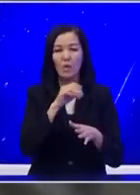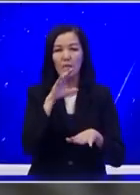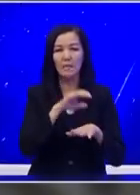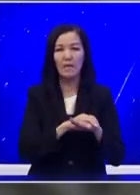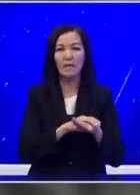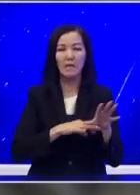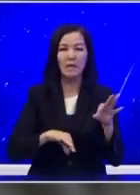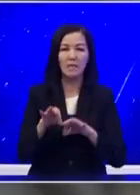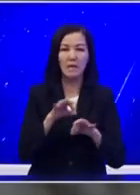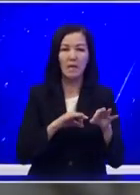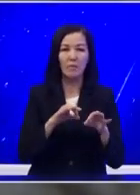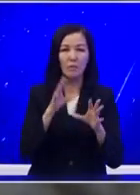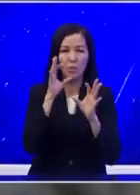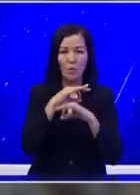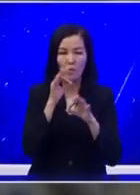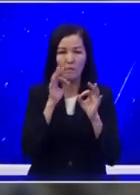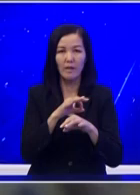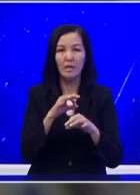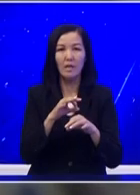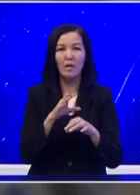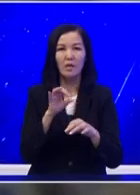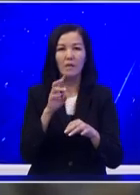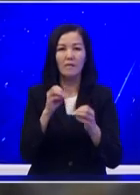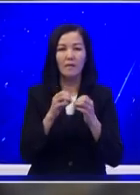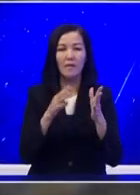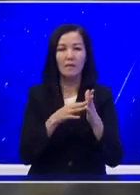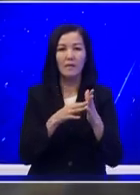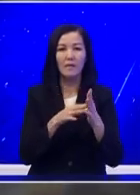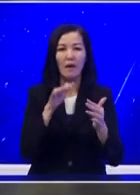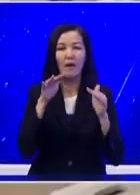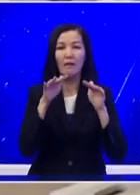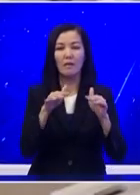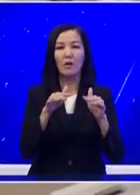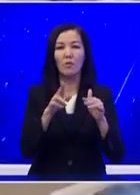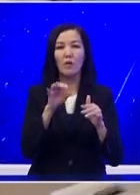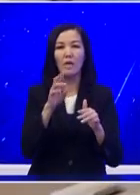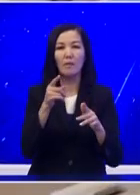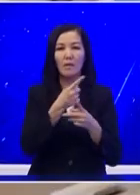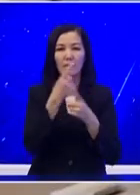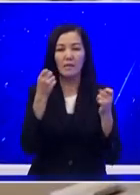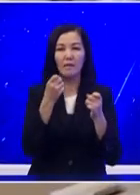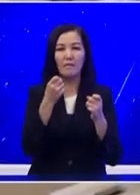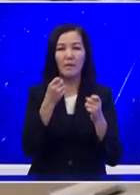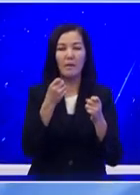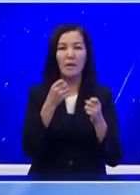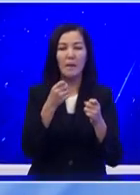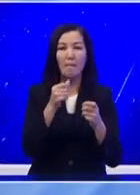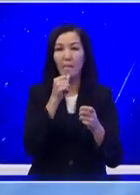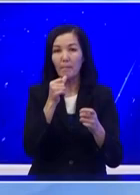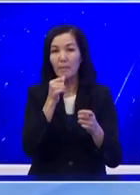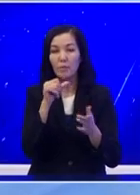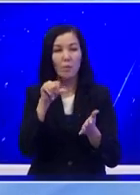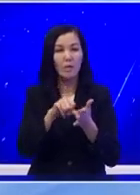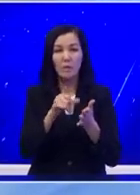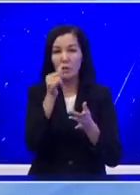разработке вакцины от COVID-19, используя хакерскую атаку. Кремль заявил, что не имеет к этим попыткам никакого